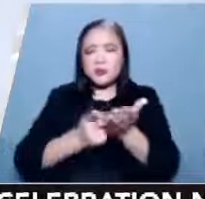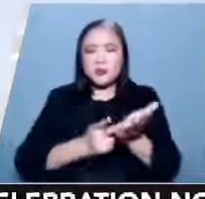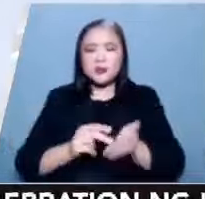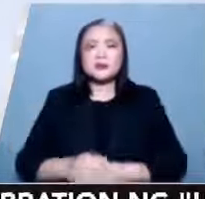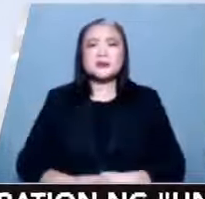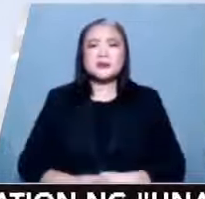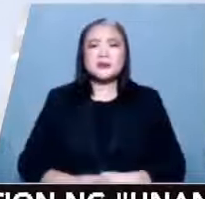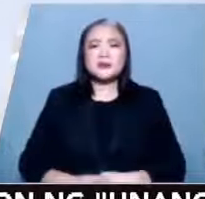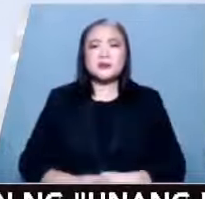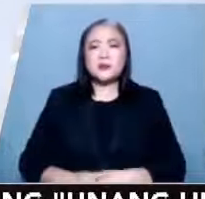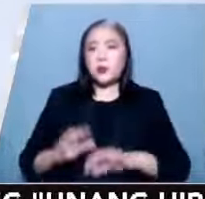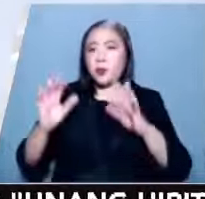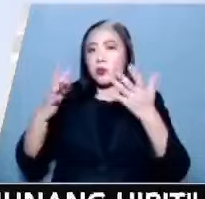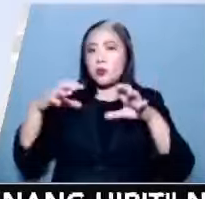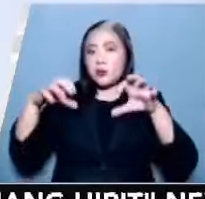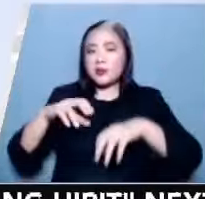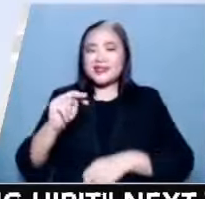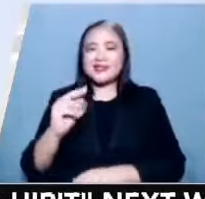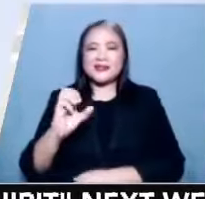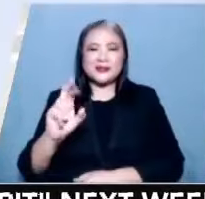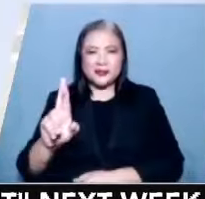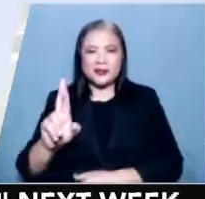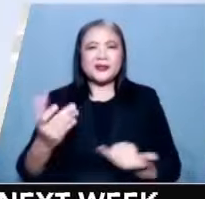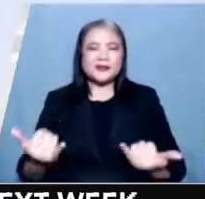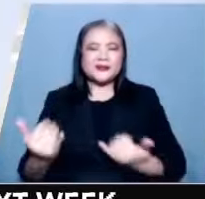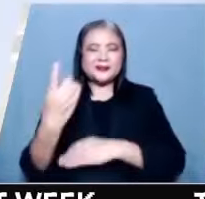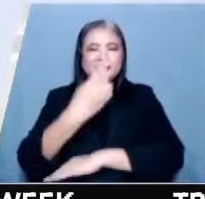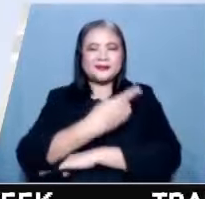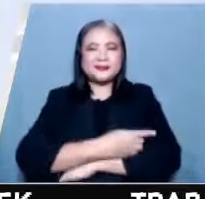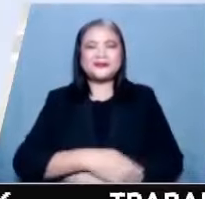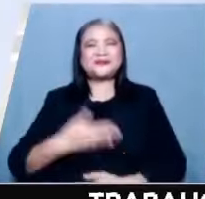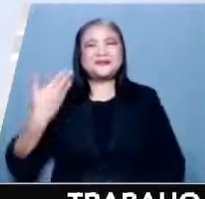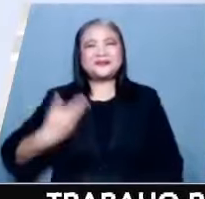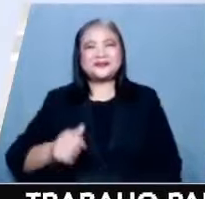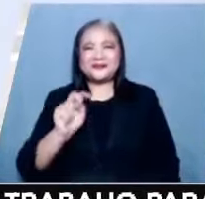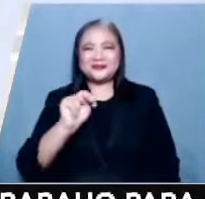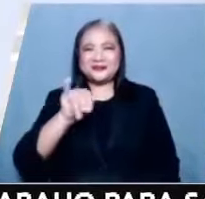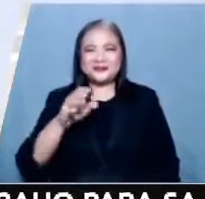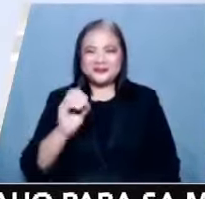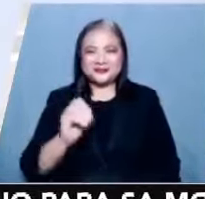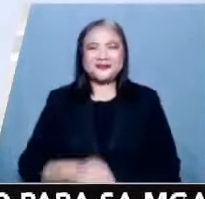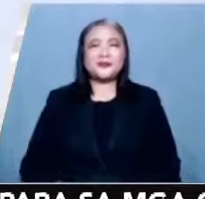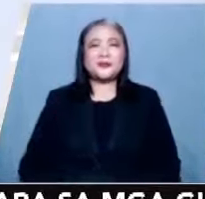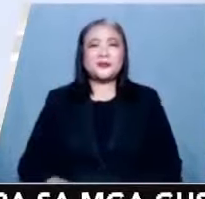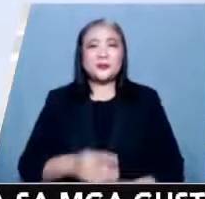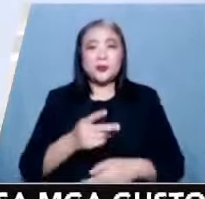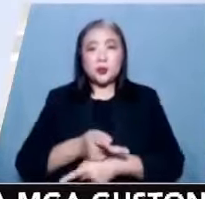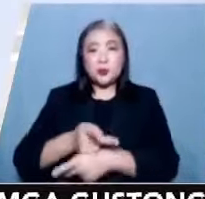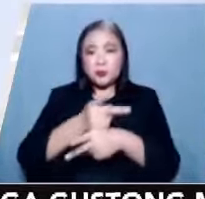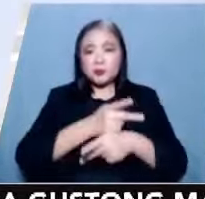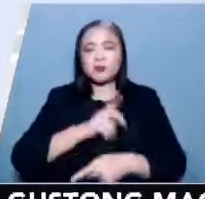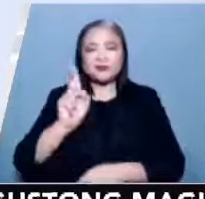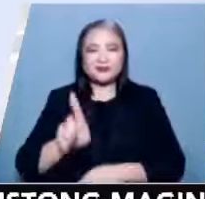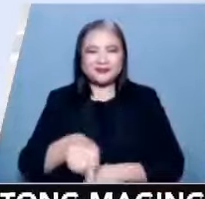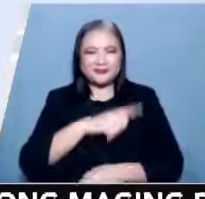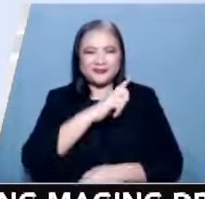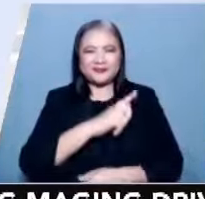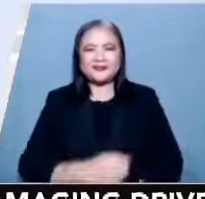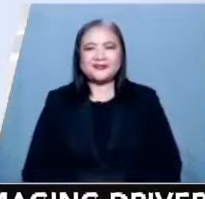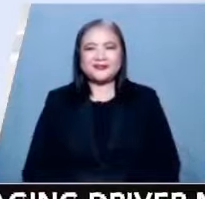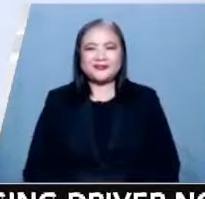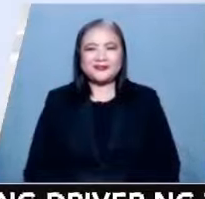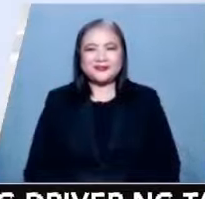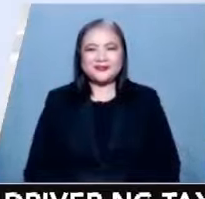dito sa Metro Manila ngayong araw. Ako po si Anjo Pertiera. Know the weather before you go. Para mag-safe lagi,